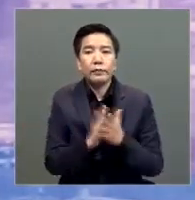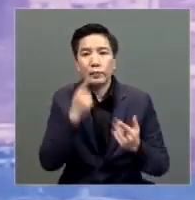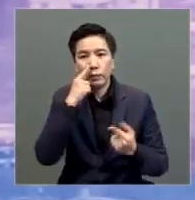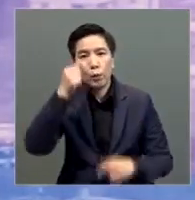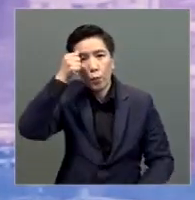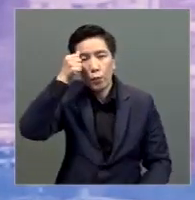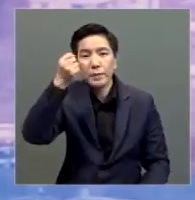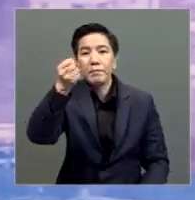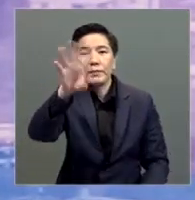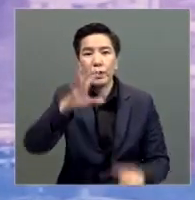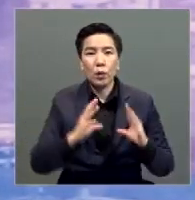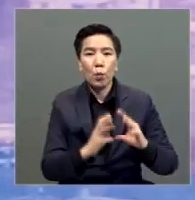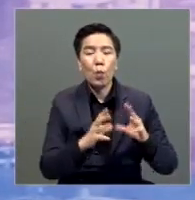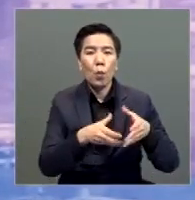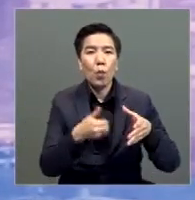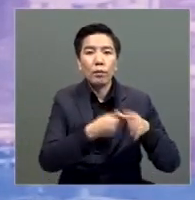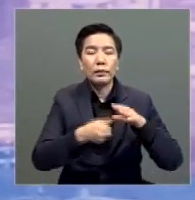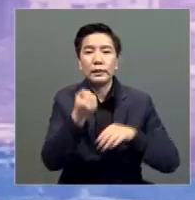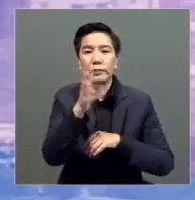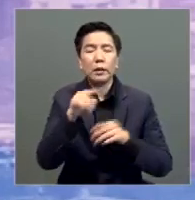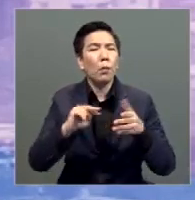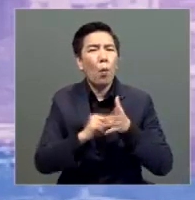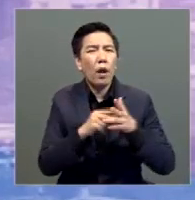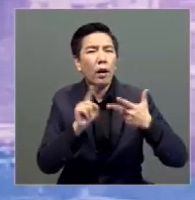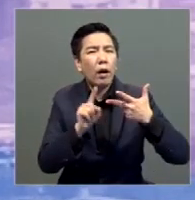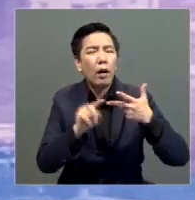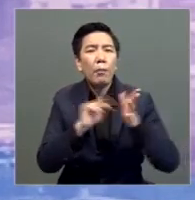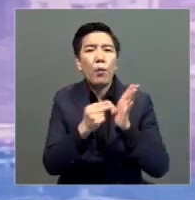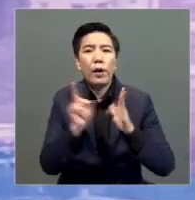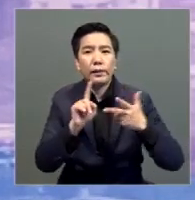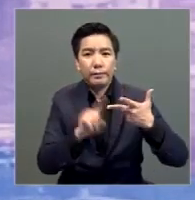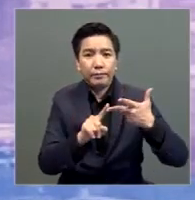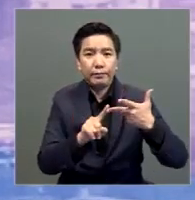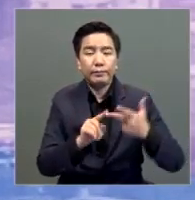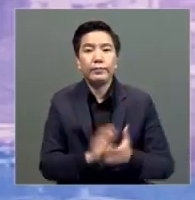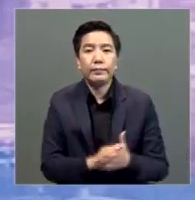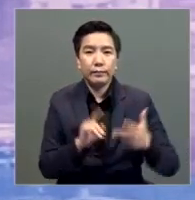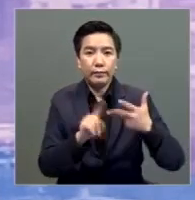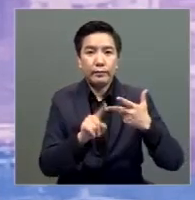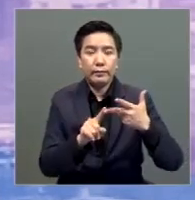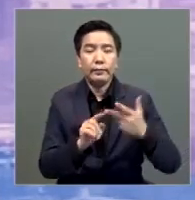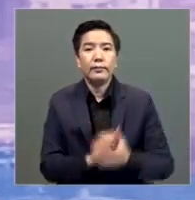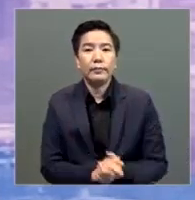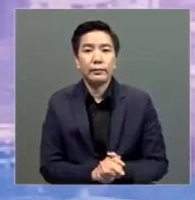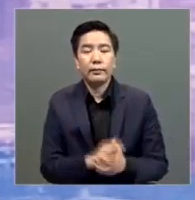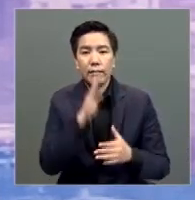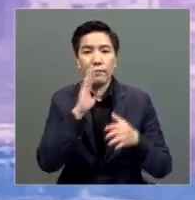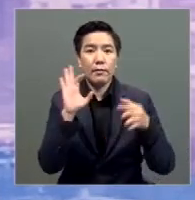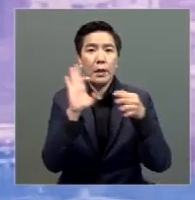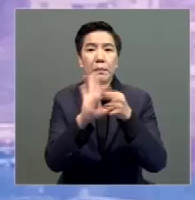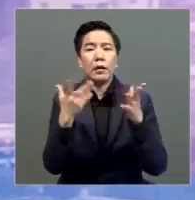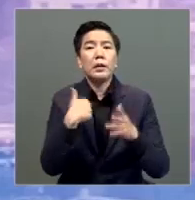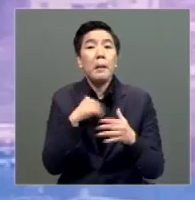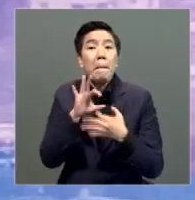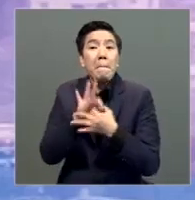14วันตรงเนี้ยหมายความว่ายังไงข้อนี้ถ้าไม่เกี่ยวกับใครท่านก็อย่าไปส